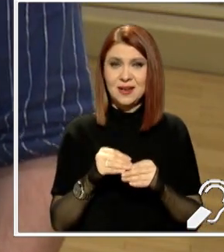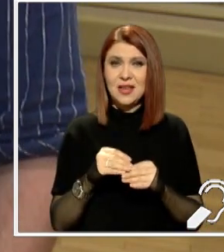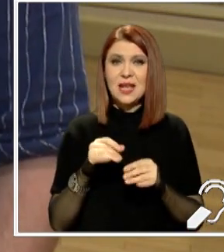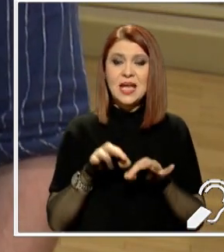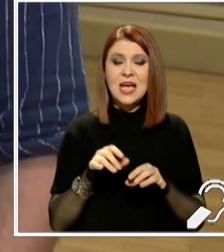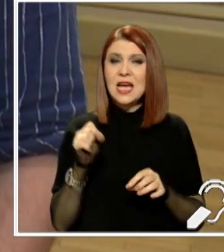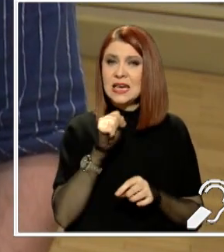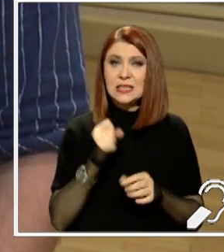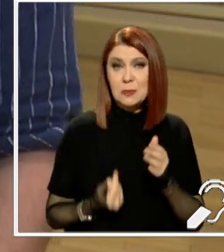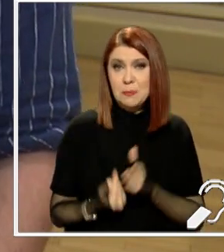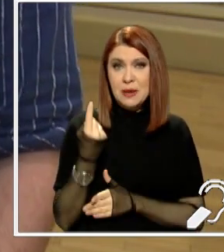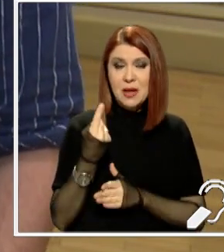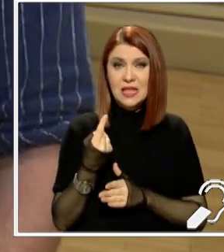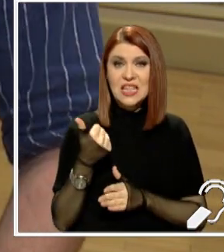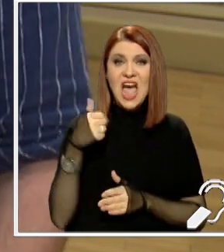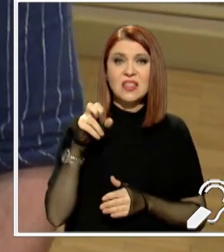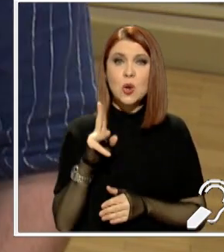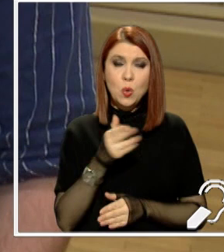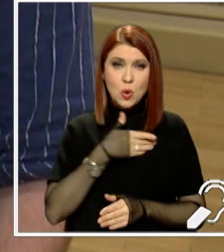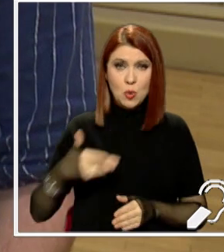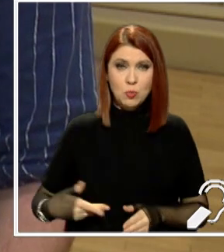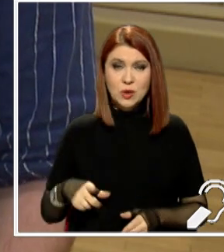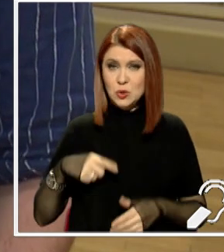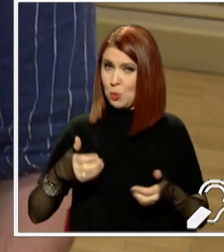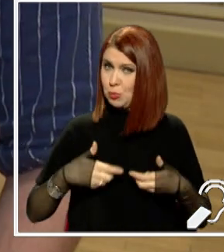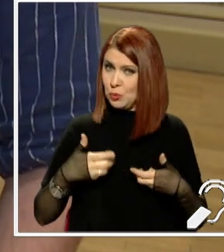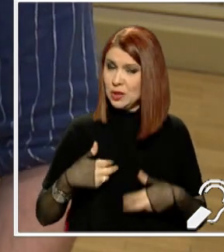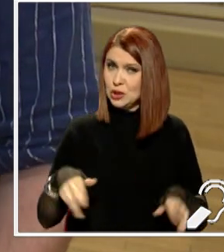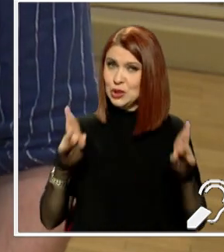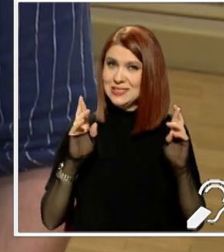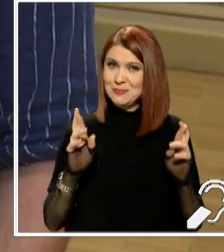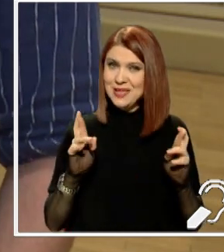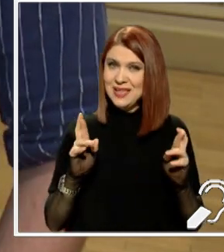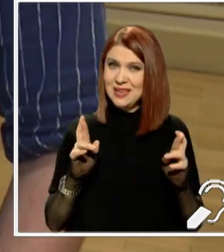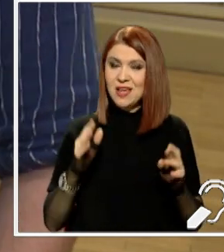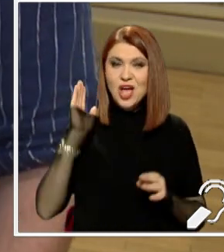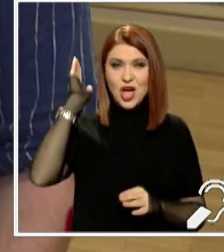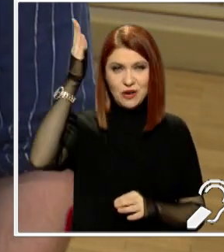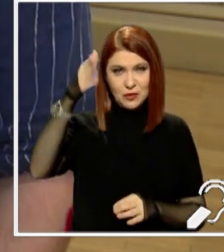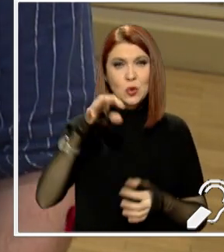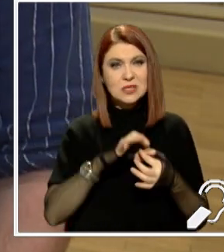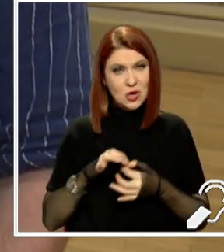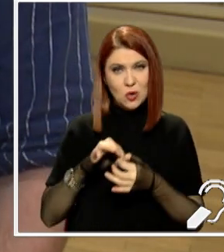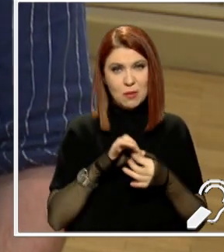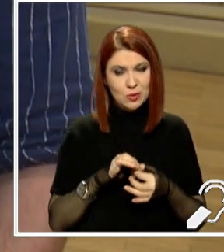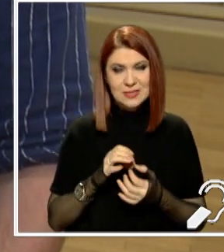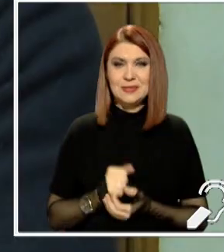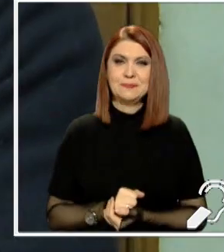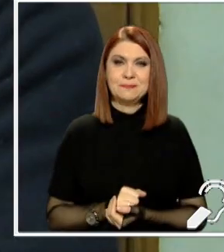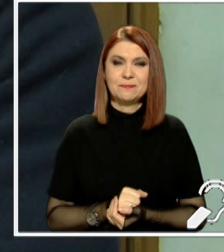pentru prima dată în Ateneul din București. Pentru mine este o bucurie și sper să în viitor să mai colaborez cu această